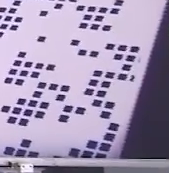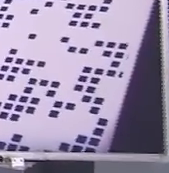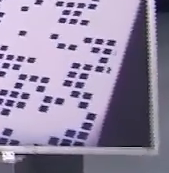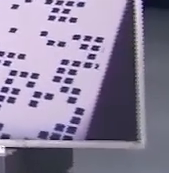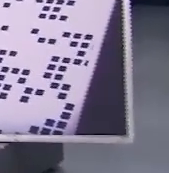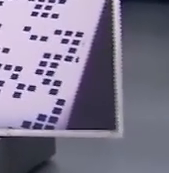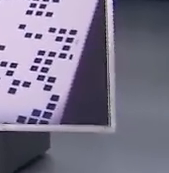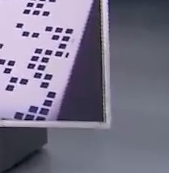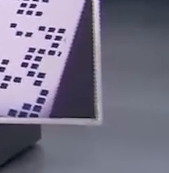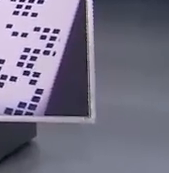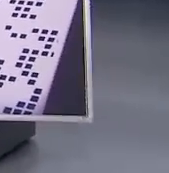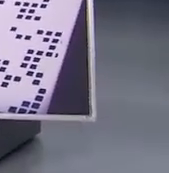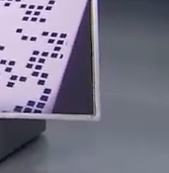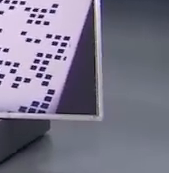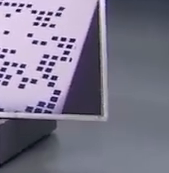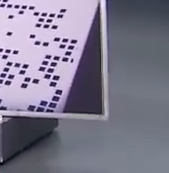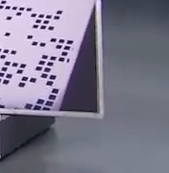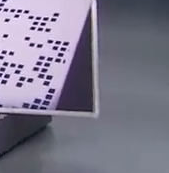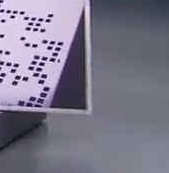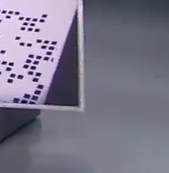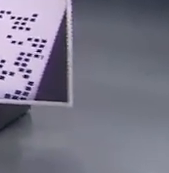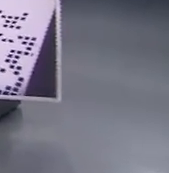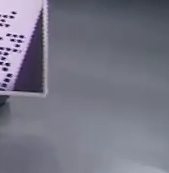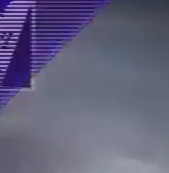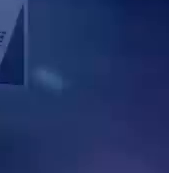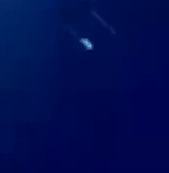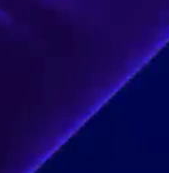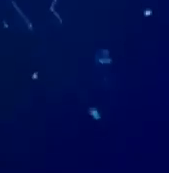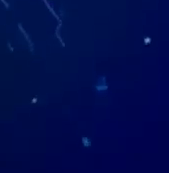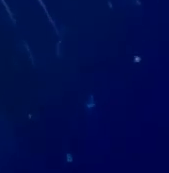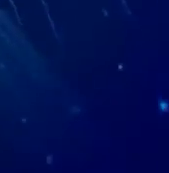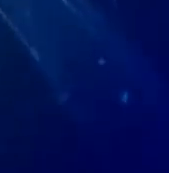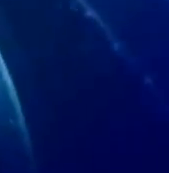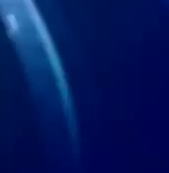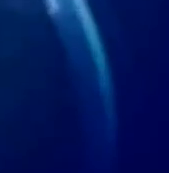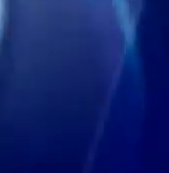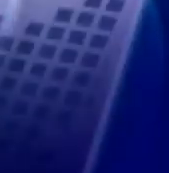Tutok lang mga kapatid dito sa Frontline Tonight.